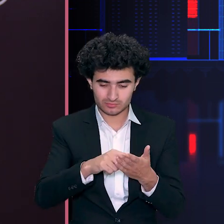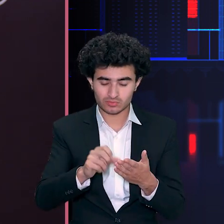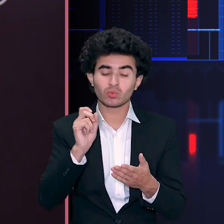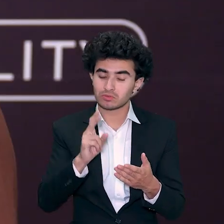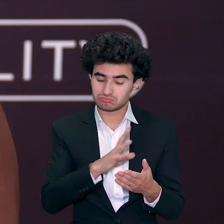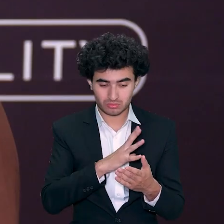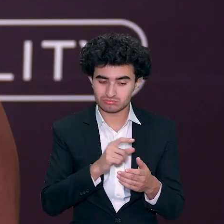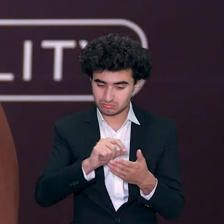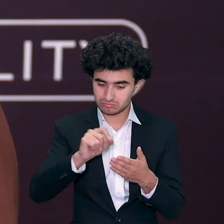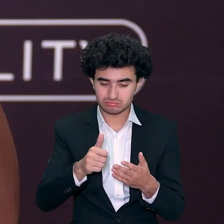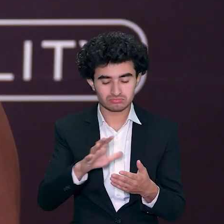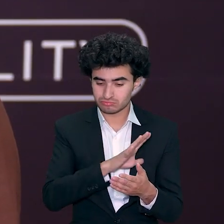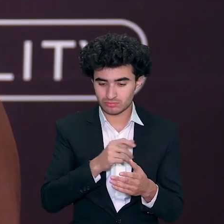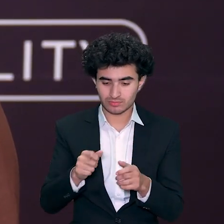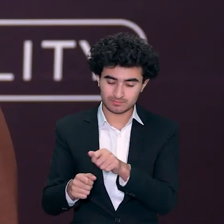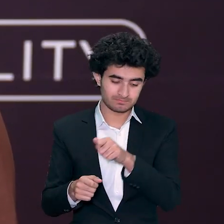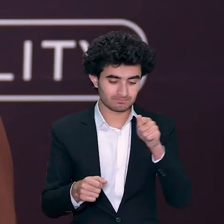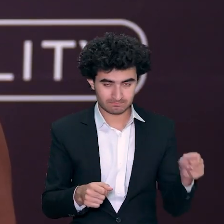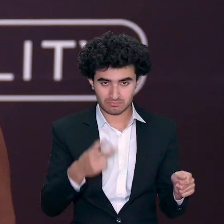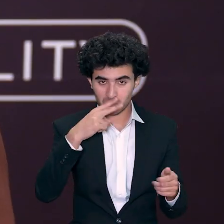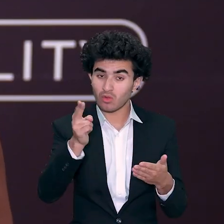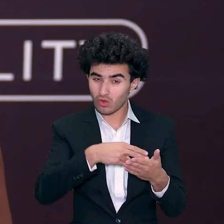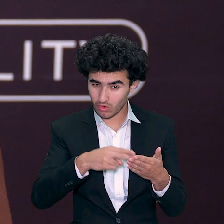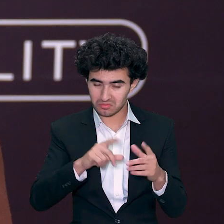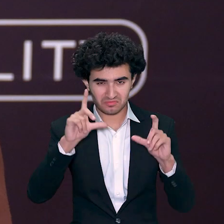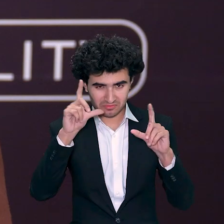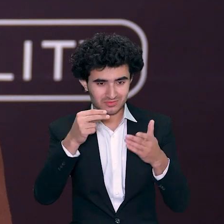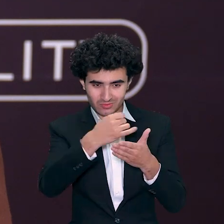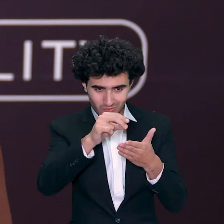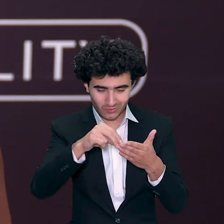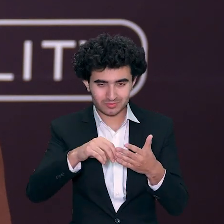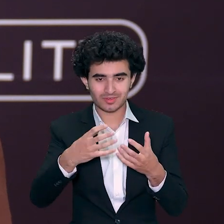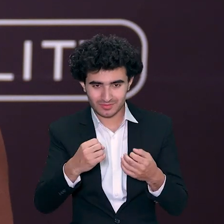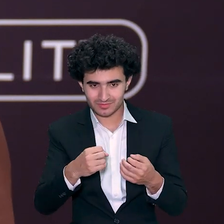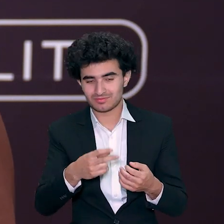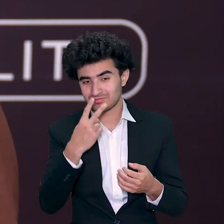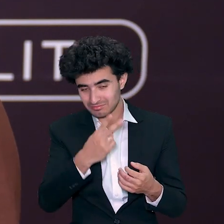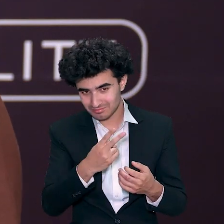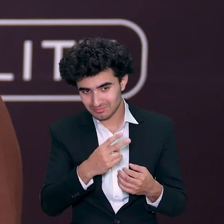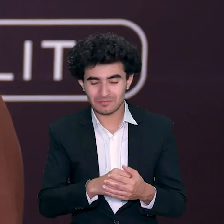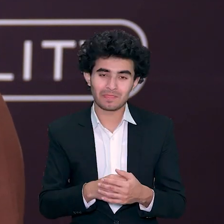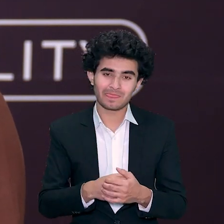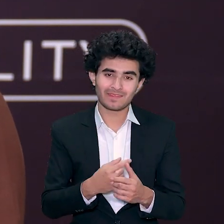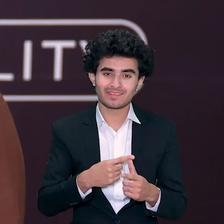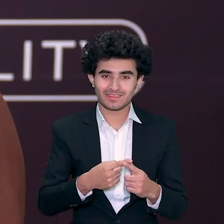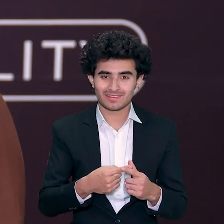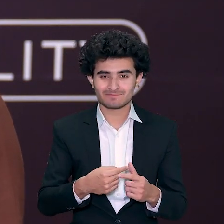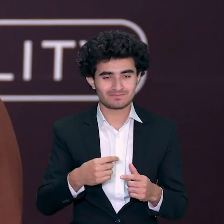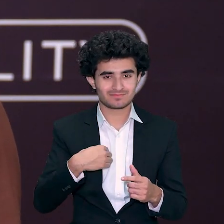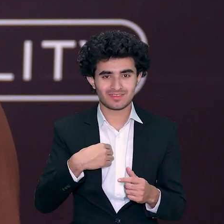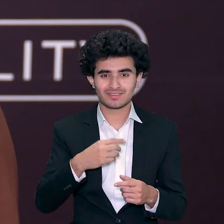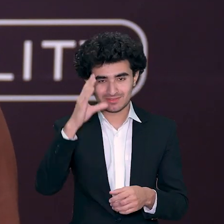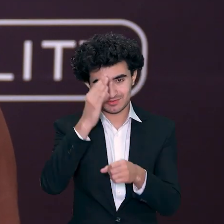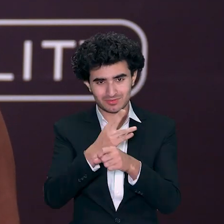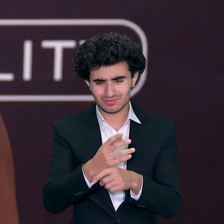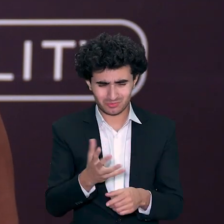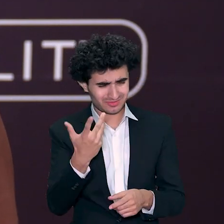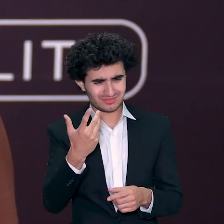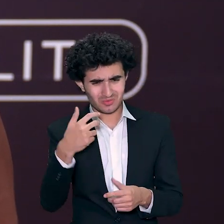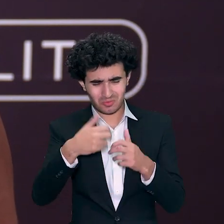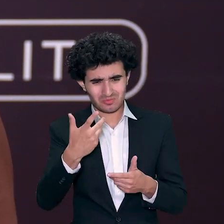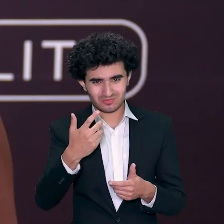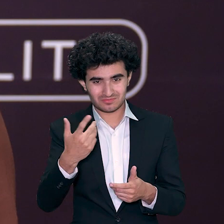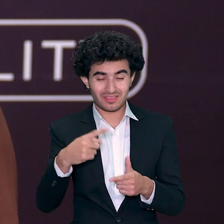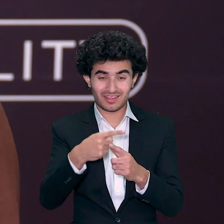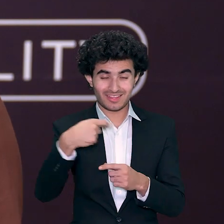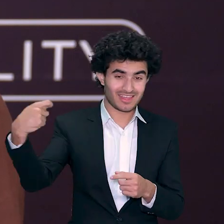تھا، تو کہتا تھا اچھا تو سارا دن یہی ڈرائنگ کر اور تو پڑھ ہی نہ. لیکن دیکھو قسمت کا کرنا یہ ہوا کہ